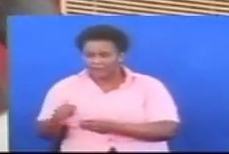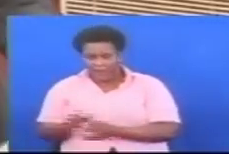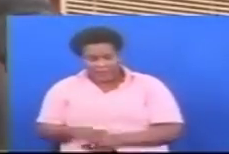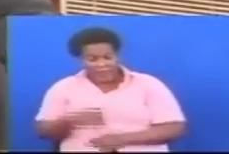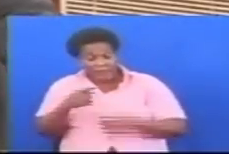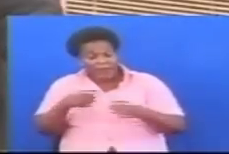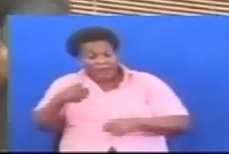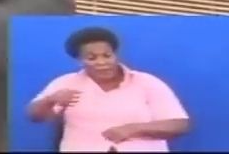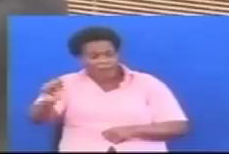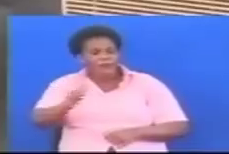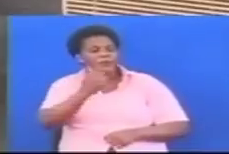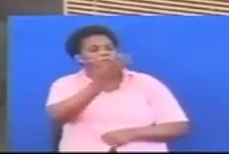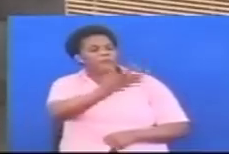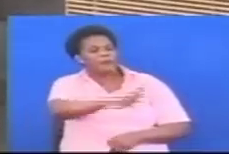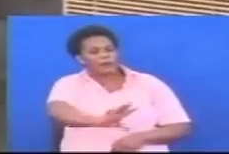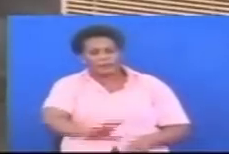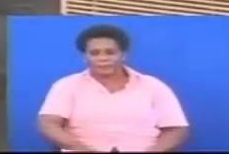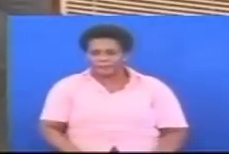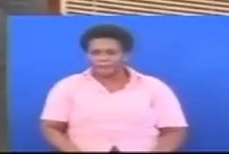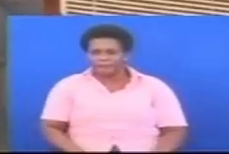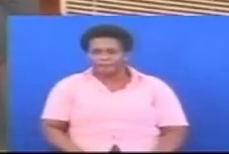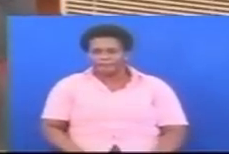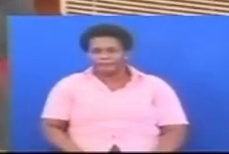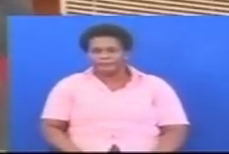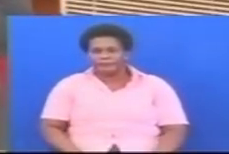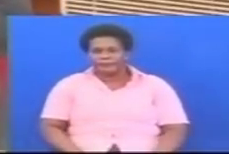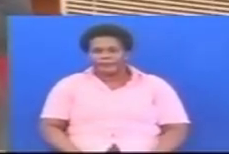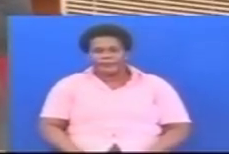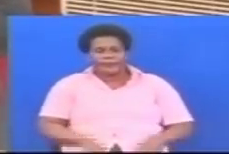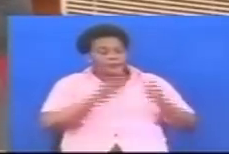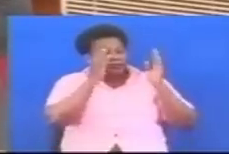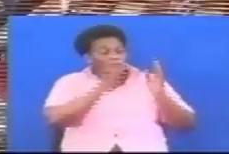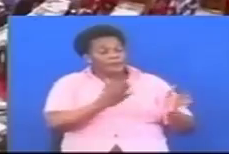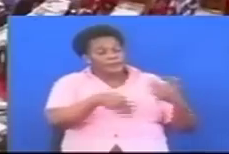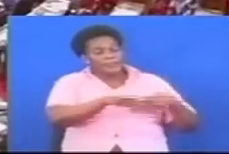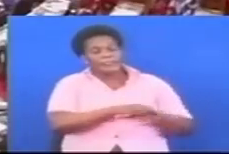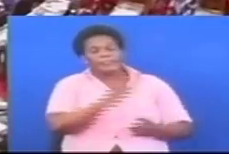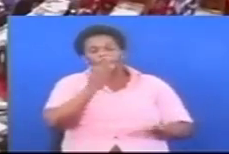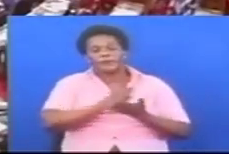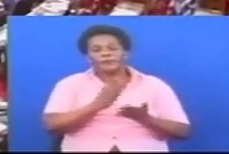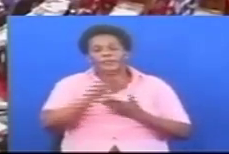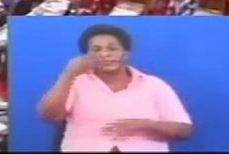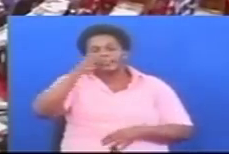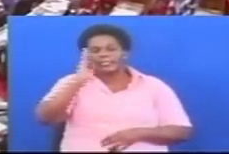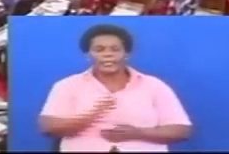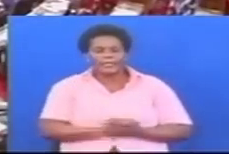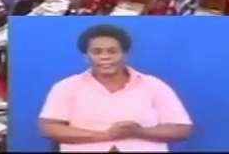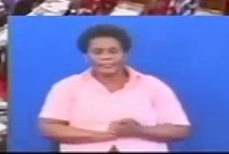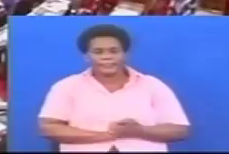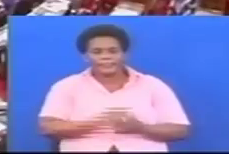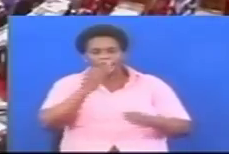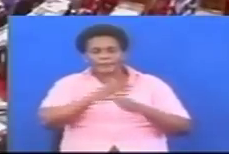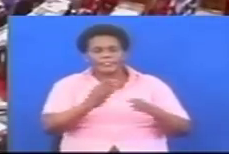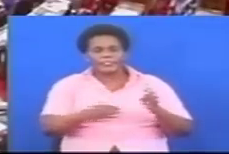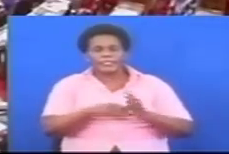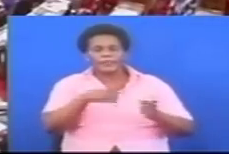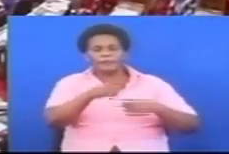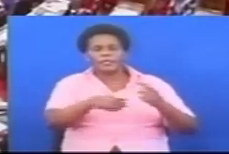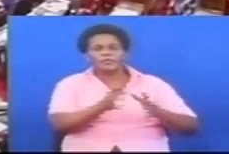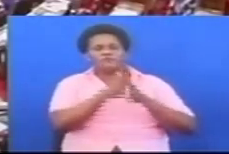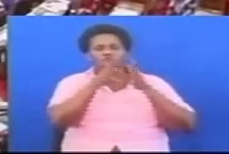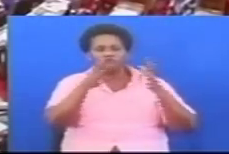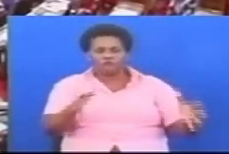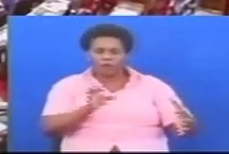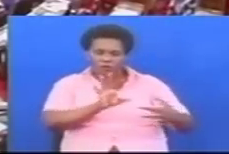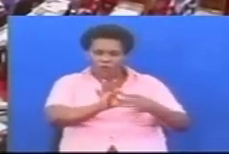Mheshimiwa Mwenyekiti, katika ujenzi wa miradi mikubwa ya serikali imeweza kuingia katika ubia na sekta binafsi, na miradi kutekelezwa